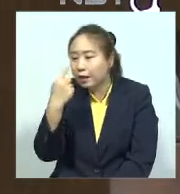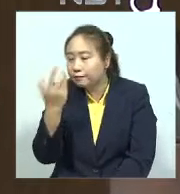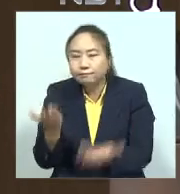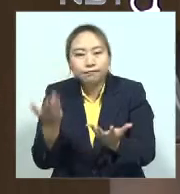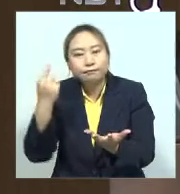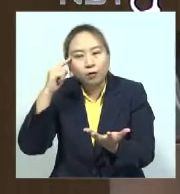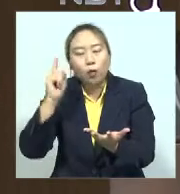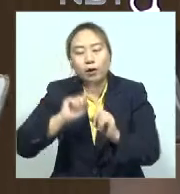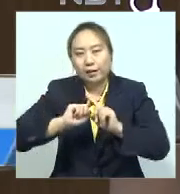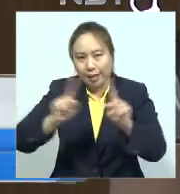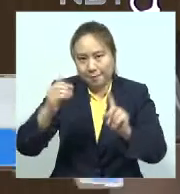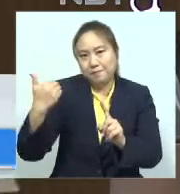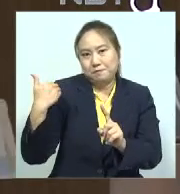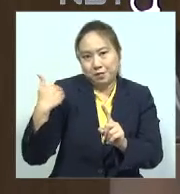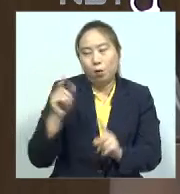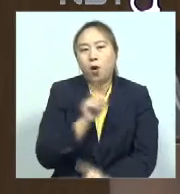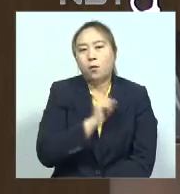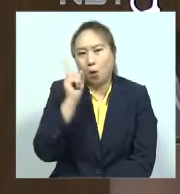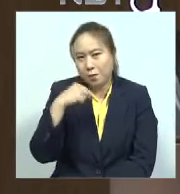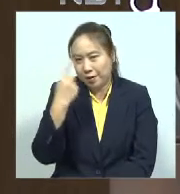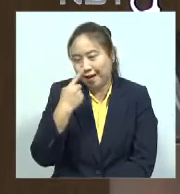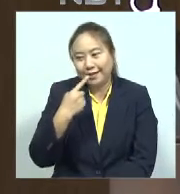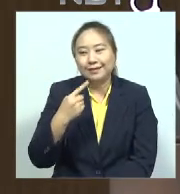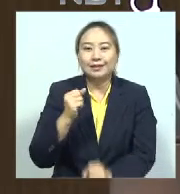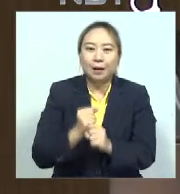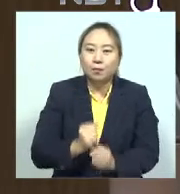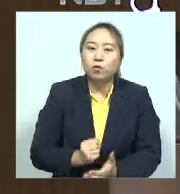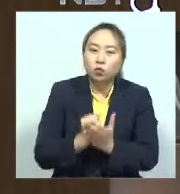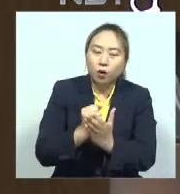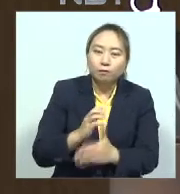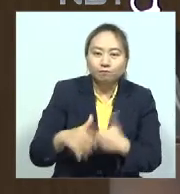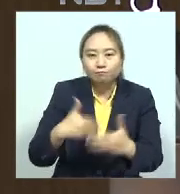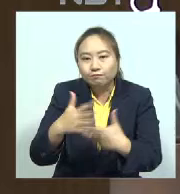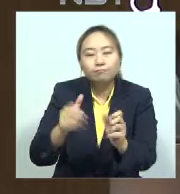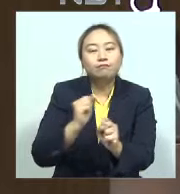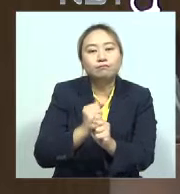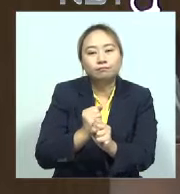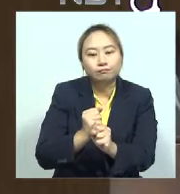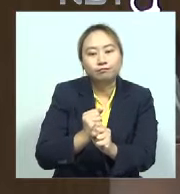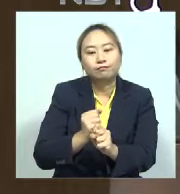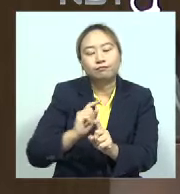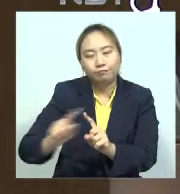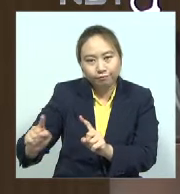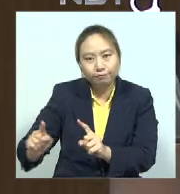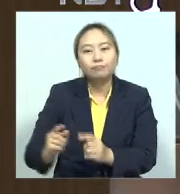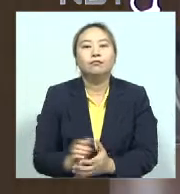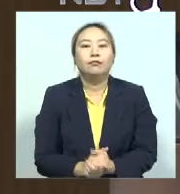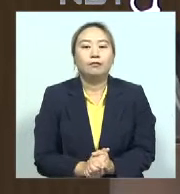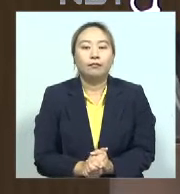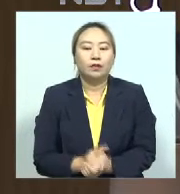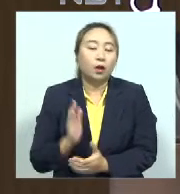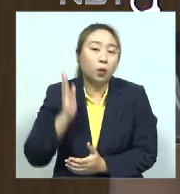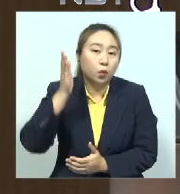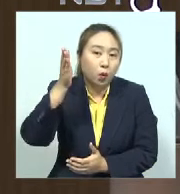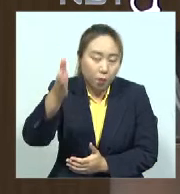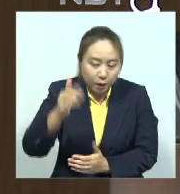มีเจ้าภาพที่ชัดเจนว่าใครจะเข้าไปช่วยขับเคลื่อนในส่วนที่มันอาจจะถือเป็นจุดบอดต่อไปก็จะ